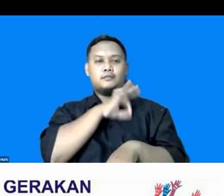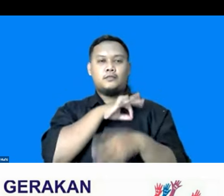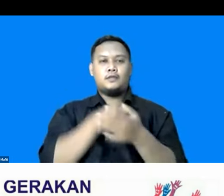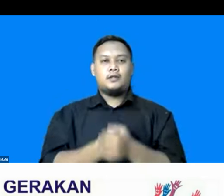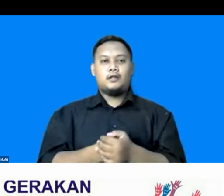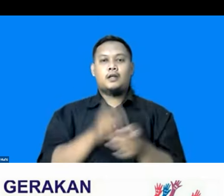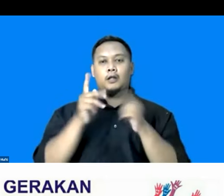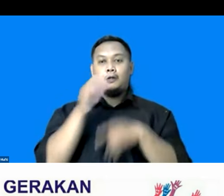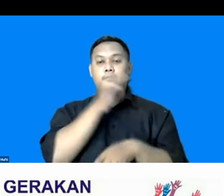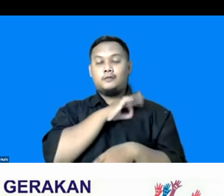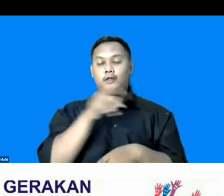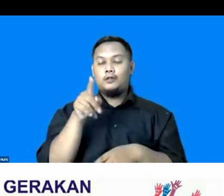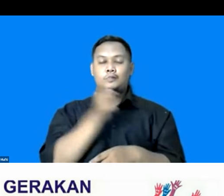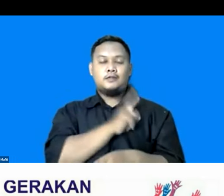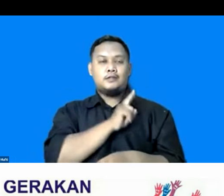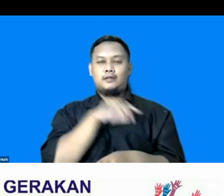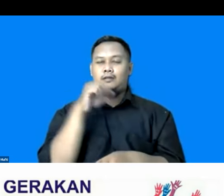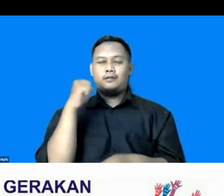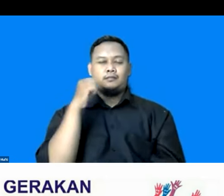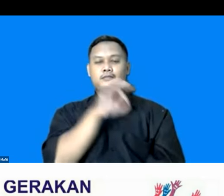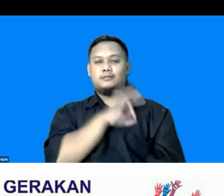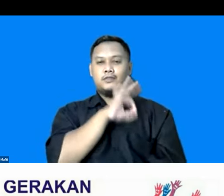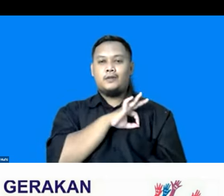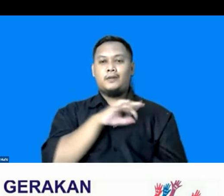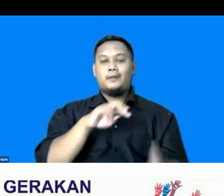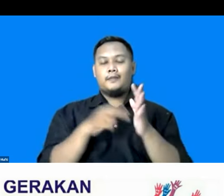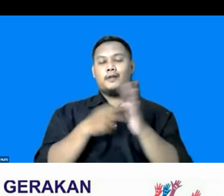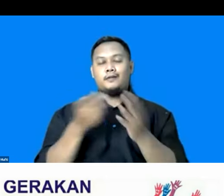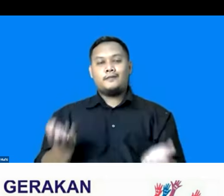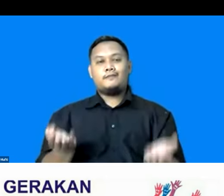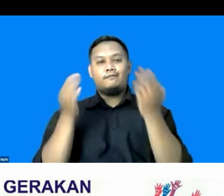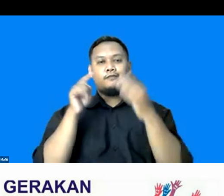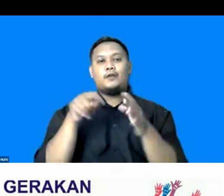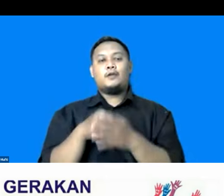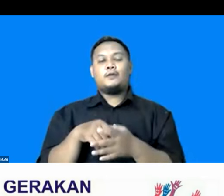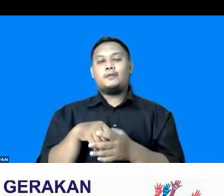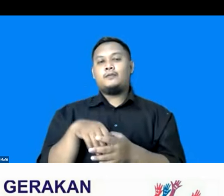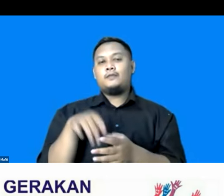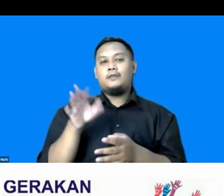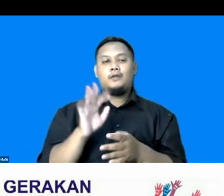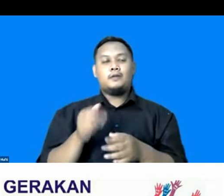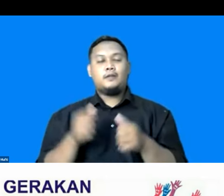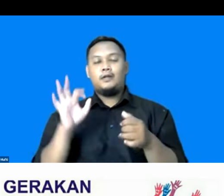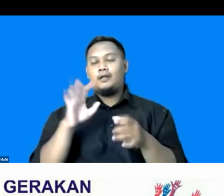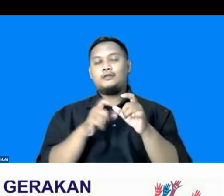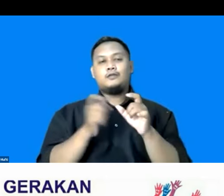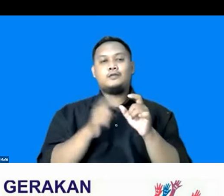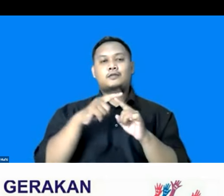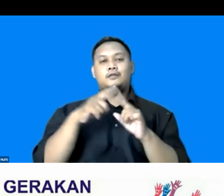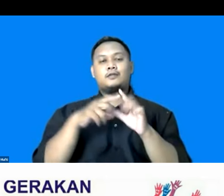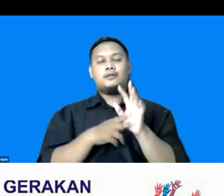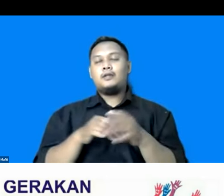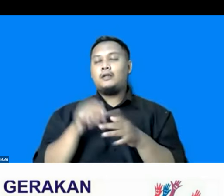penggunanya sendiri tidak bisa menggunakan, berarti bangunannya itu sudah nggak sustainable gitu loh. Berarti dibuatnya sia-sia,